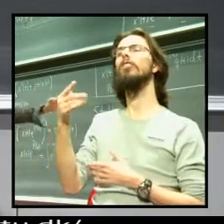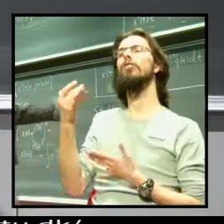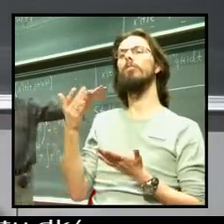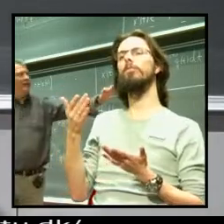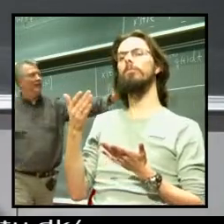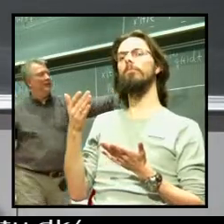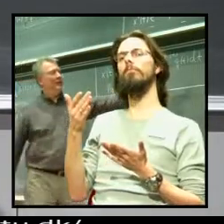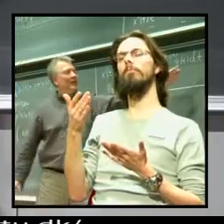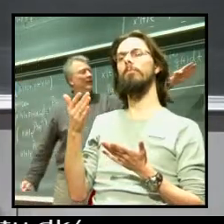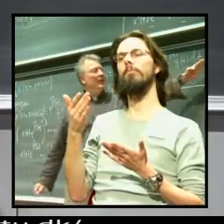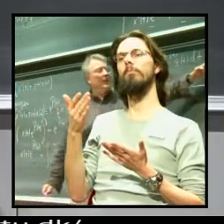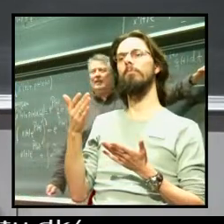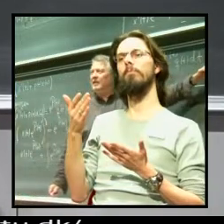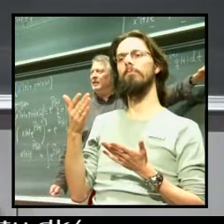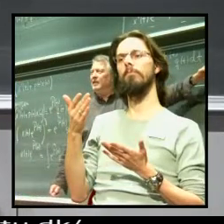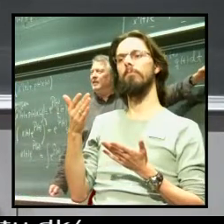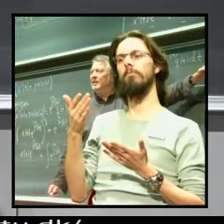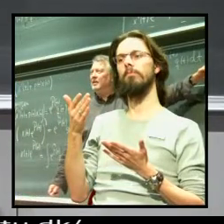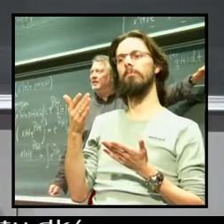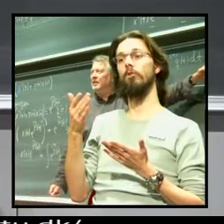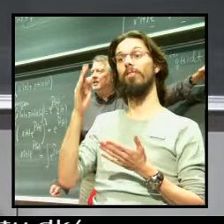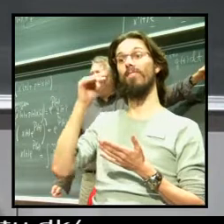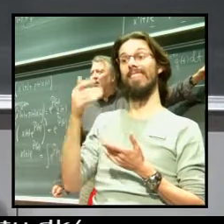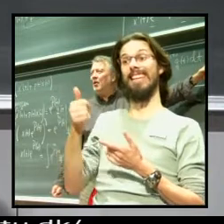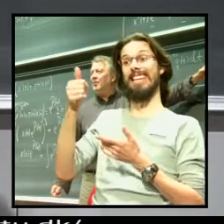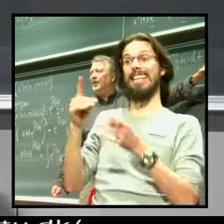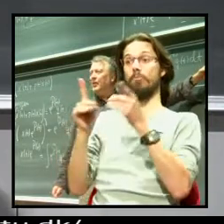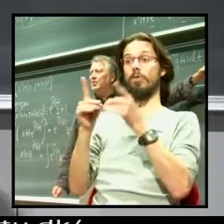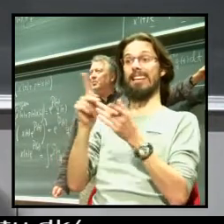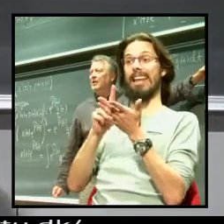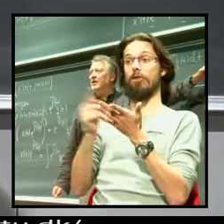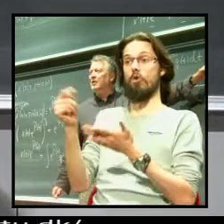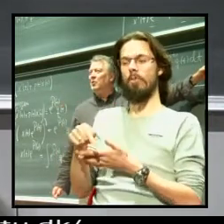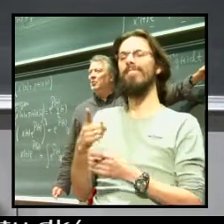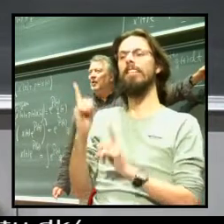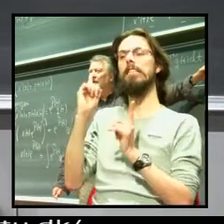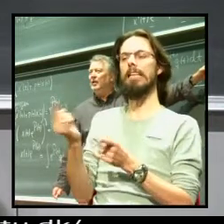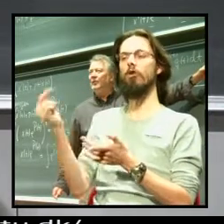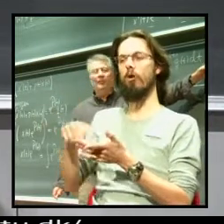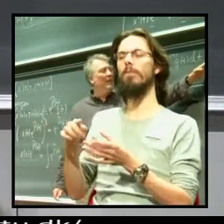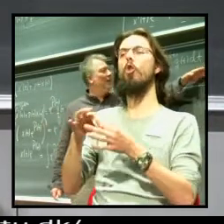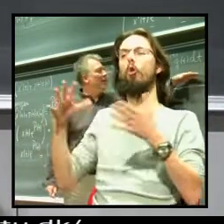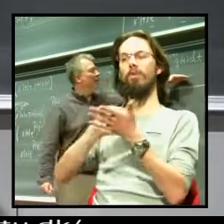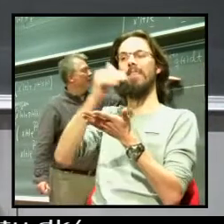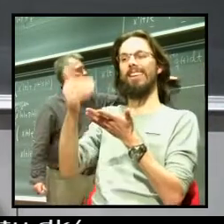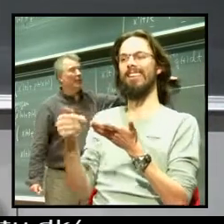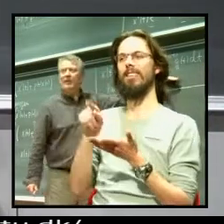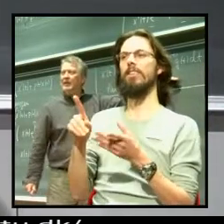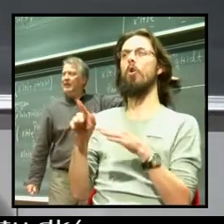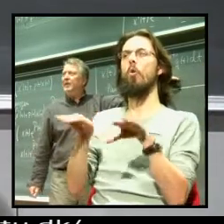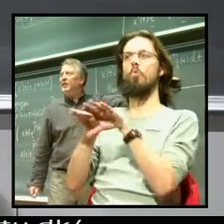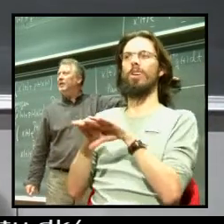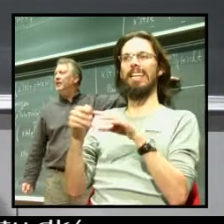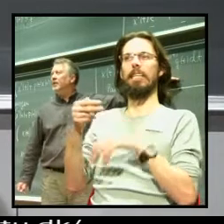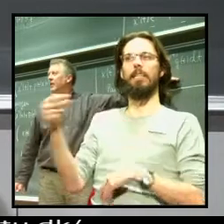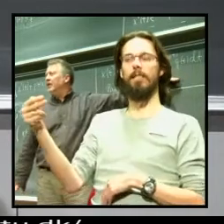der kommer. Det her skal komme. Det er løsningsmængden til den homogene ligning. Så står der noget